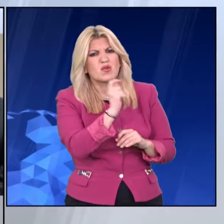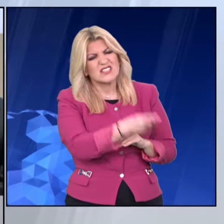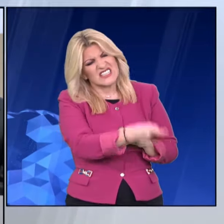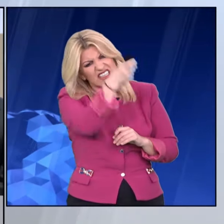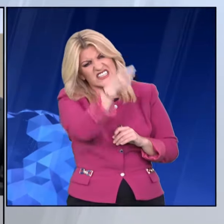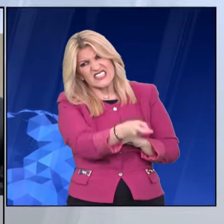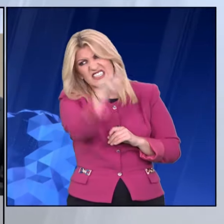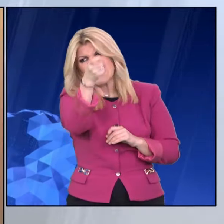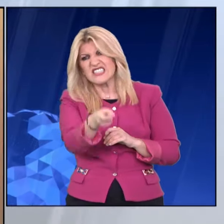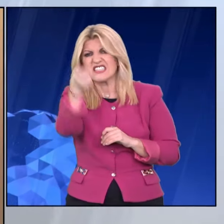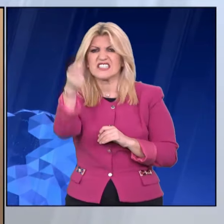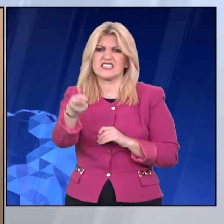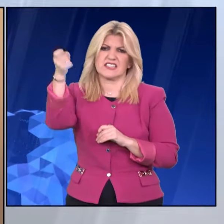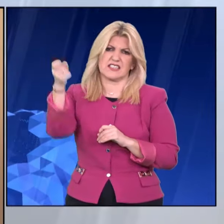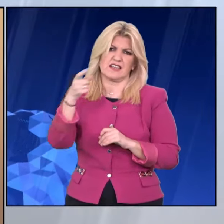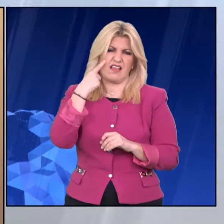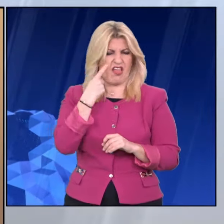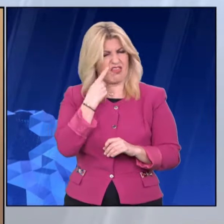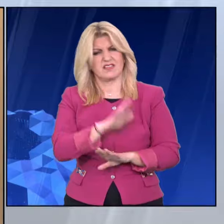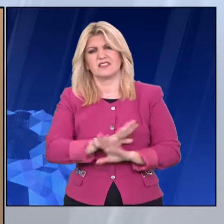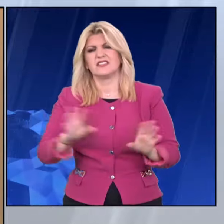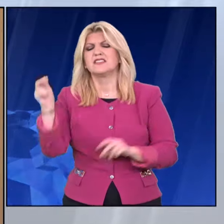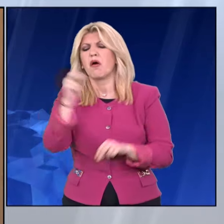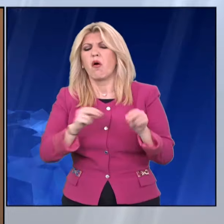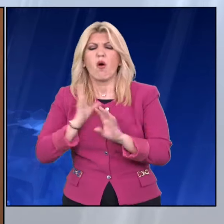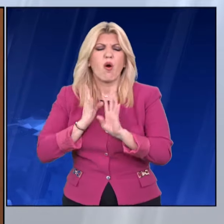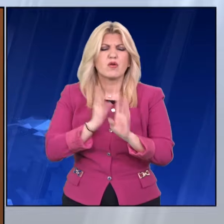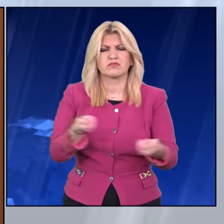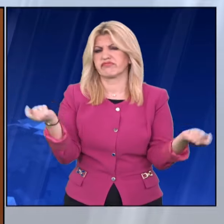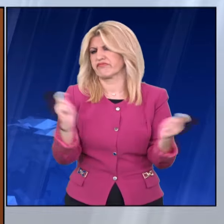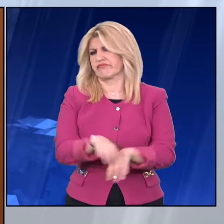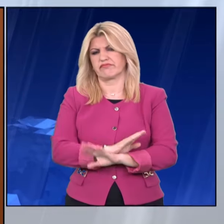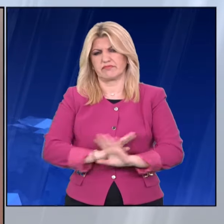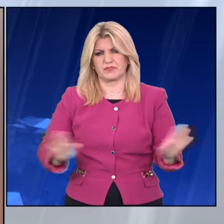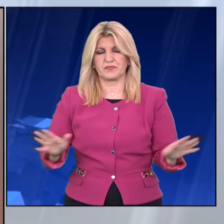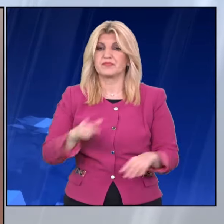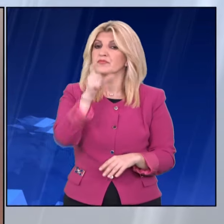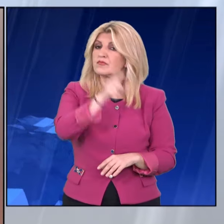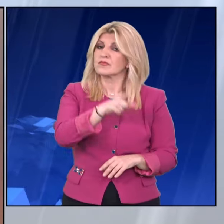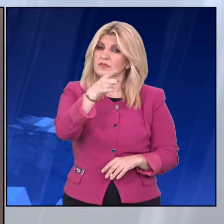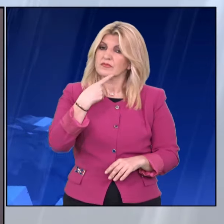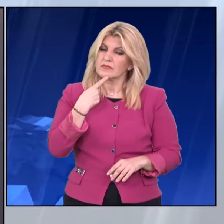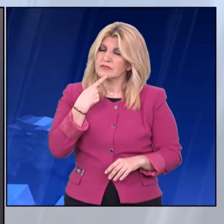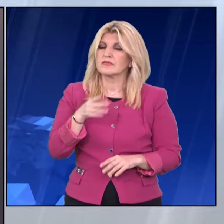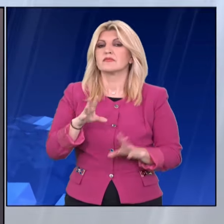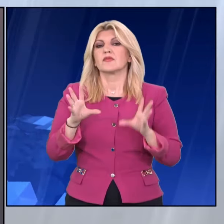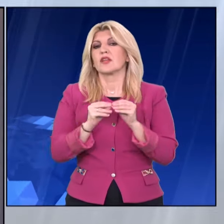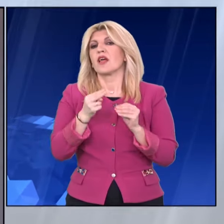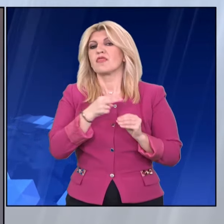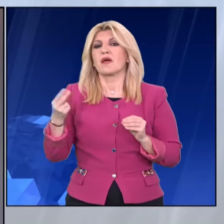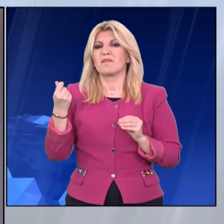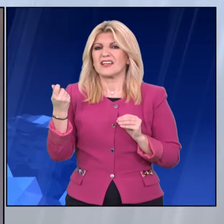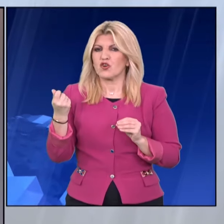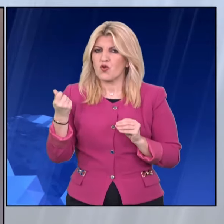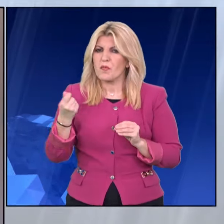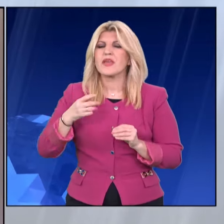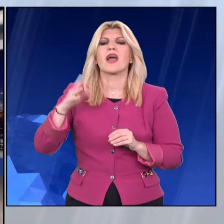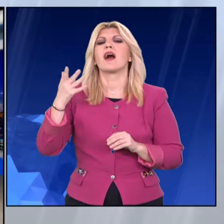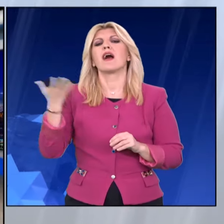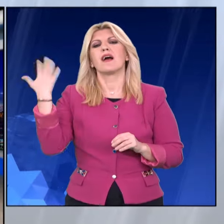επόμενες εκλογές. Ο Αλέξης Τσίπρας αναφέρθηκε μεταξύ άλλων στο κράτος δικαίου, την οικονομία και το δημοψήφισμα του 2015.